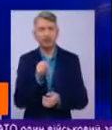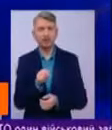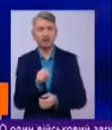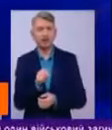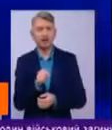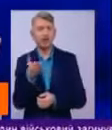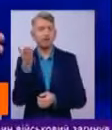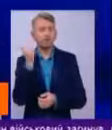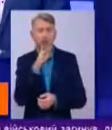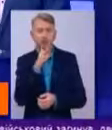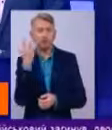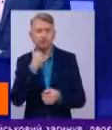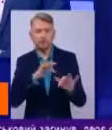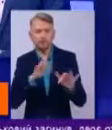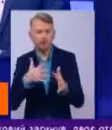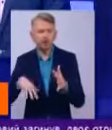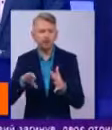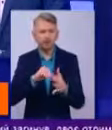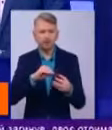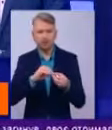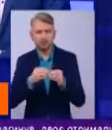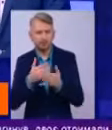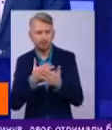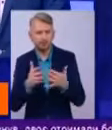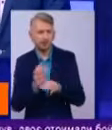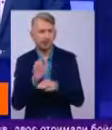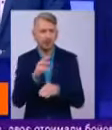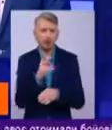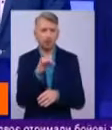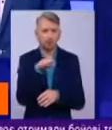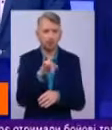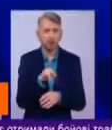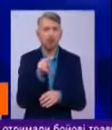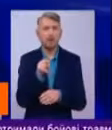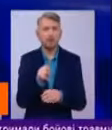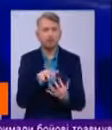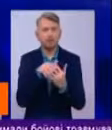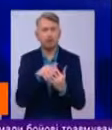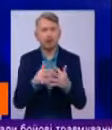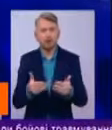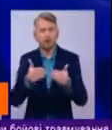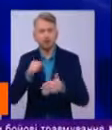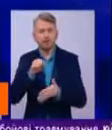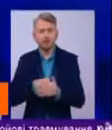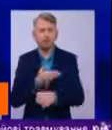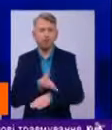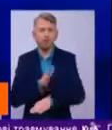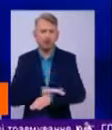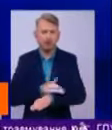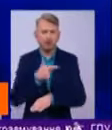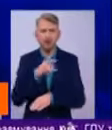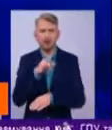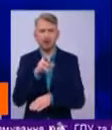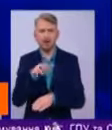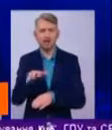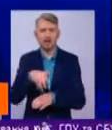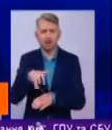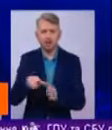той час, коли відбувалися всі колізії з відправлянням на крути, він з боями відступав від Полтави і Гребінки зі своїм